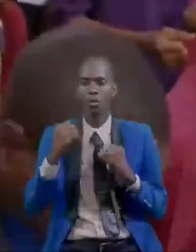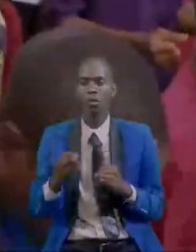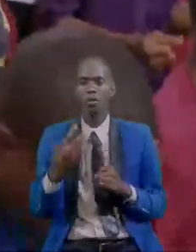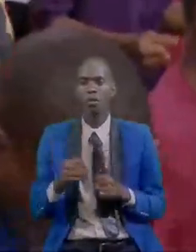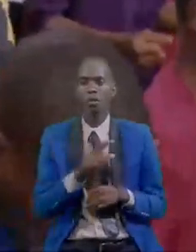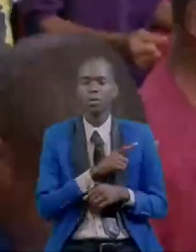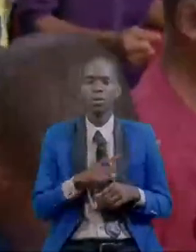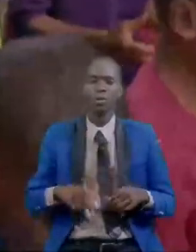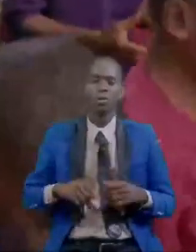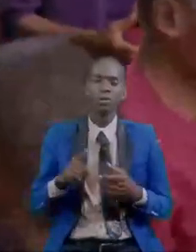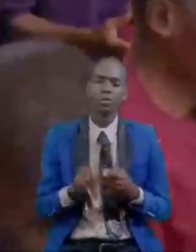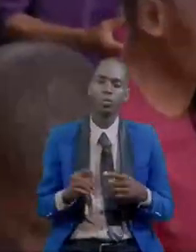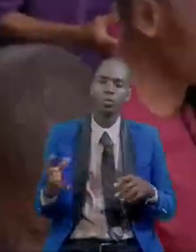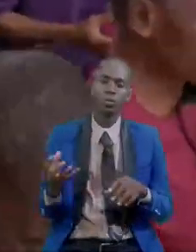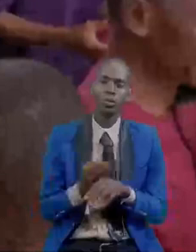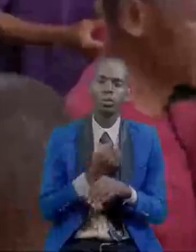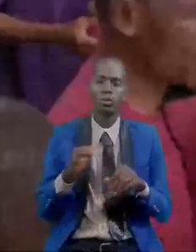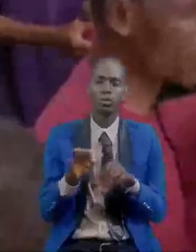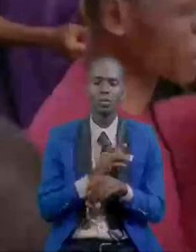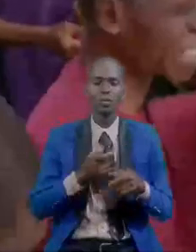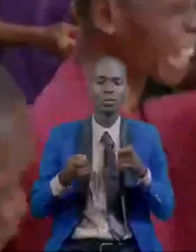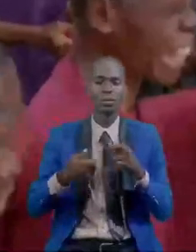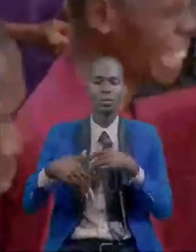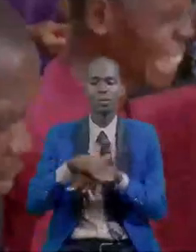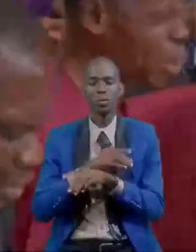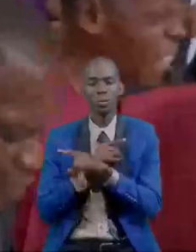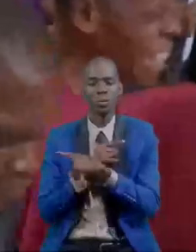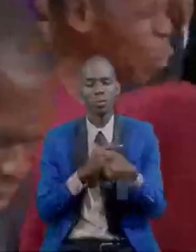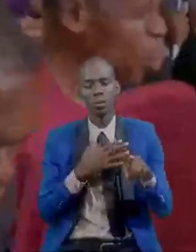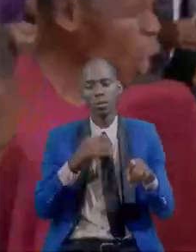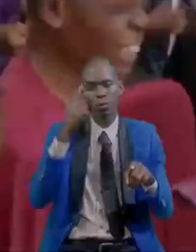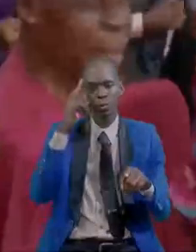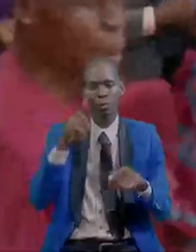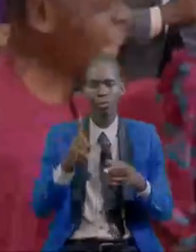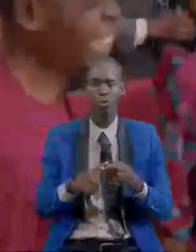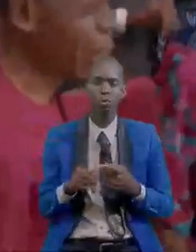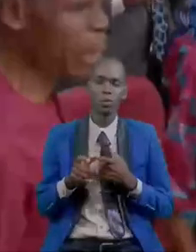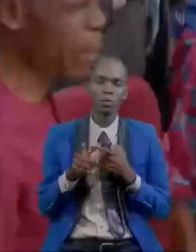puissance du Seigneur se saisisse de toi et pour que tu cours.